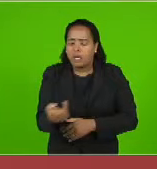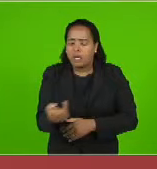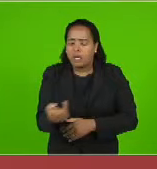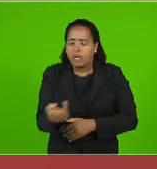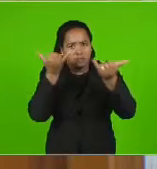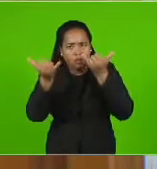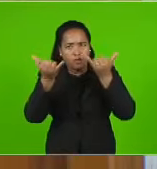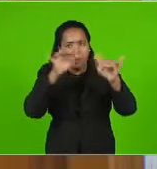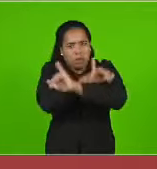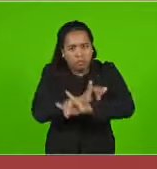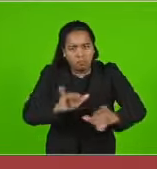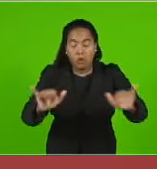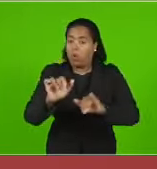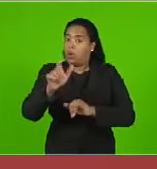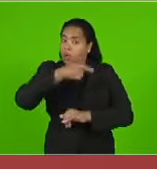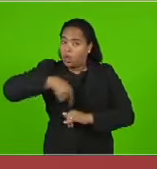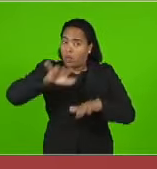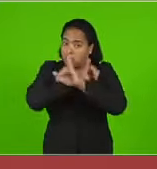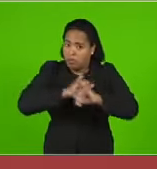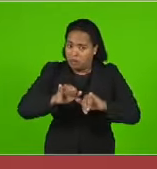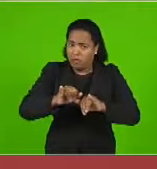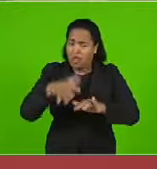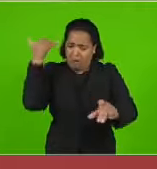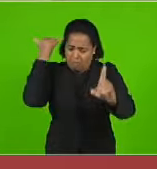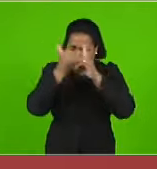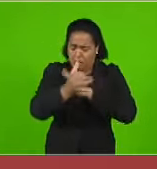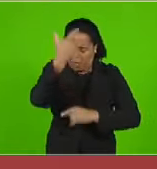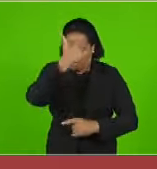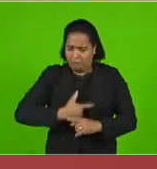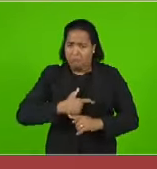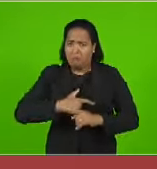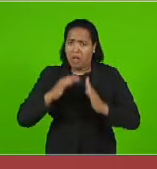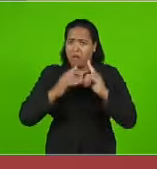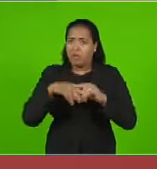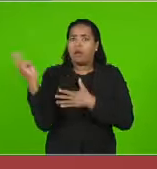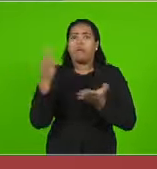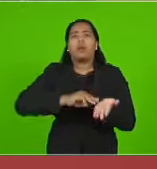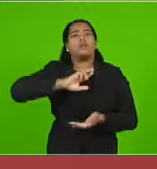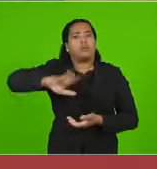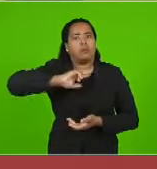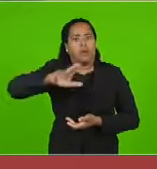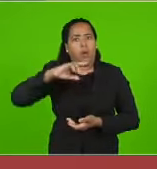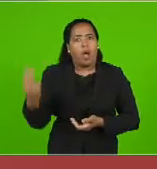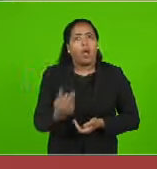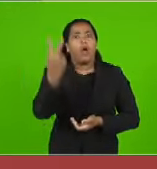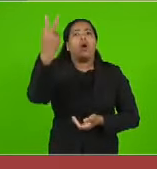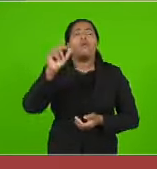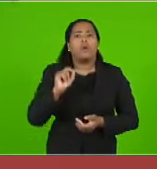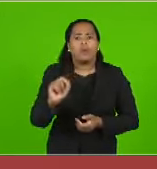В том, что они здесь, я хочу всем сказать, чтобы было ясно, и не я пророчествовал об этом, не церковь Маранафа,